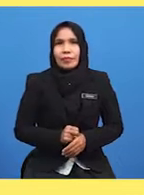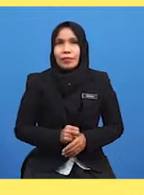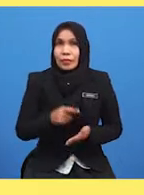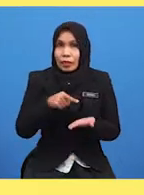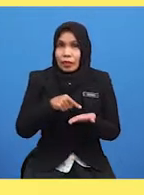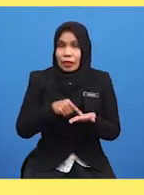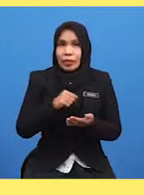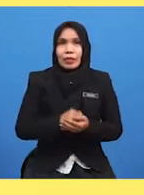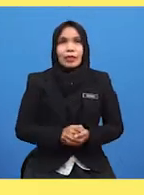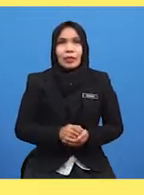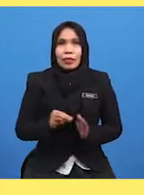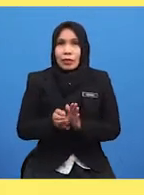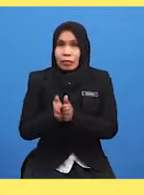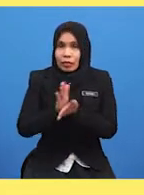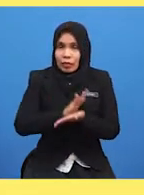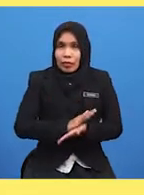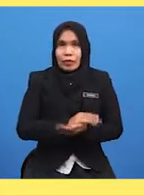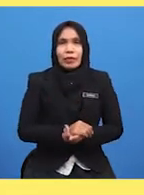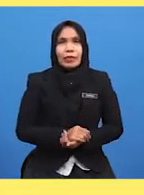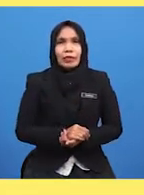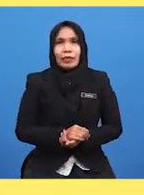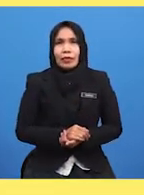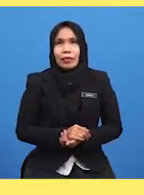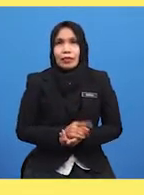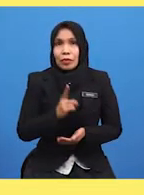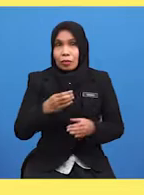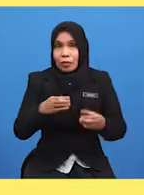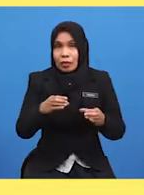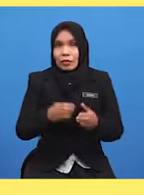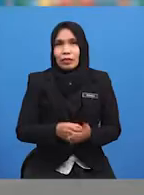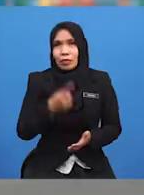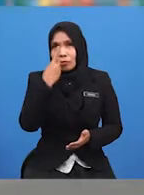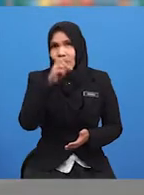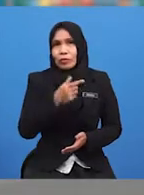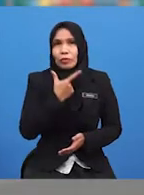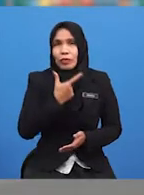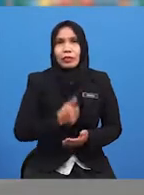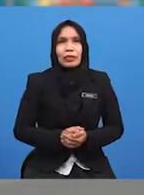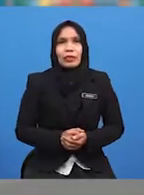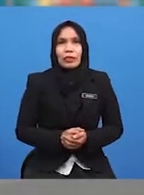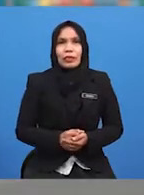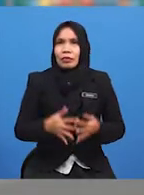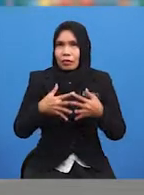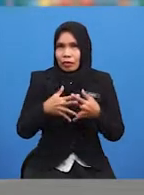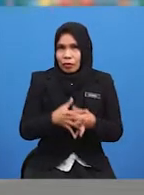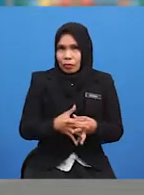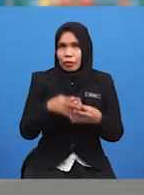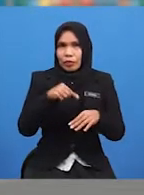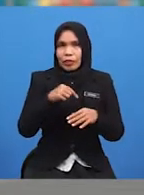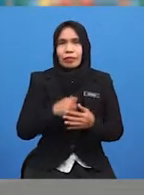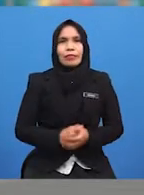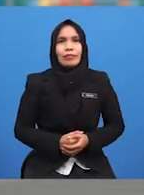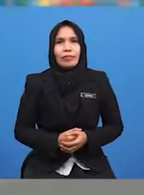dituduh tidak mampu mewujudkan keadilan dan ketentraman awam di Pahang hmm British